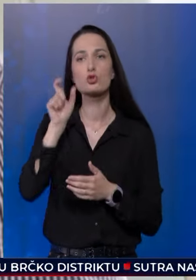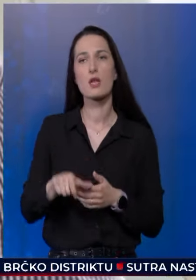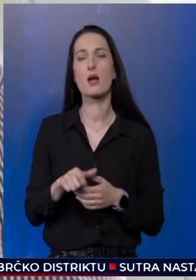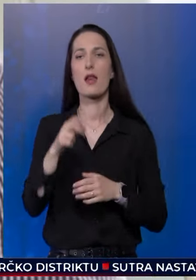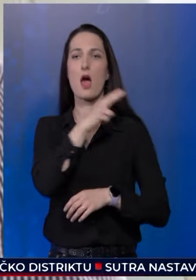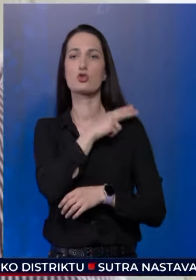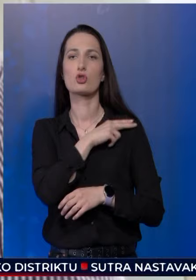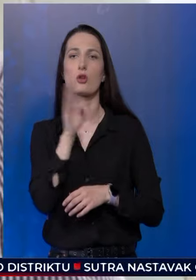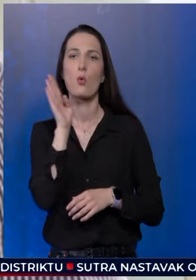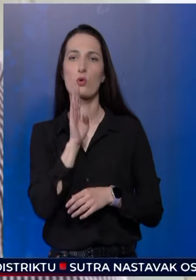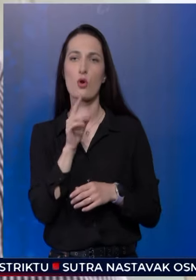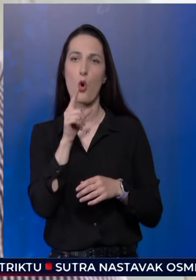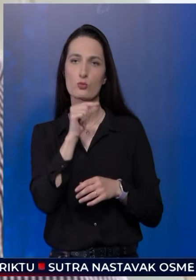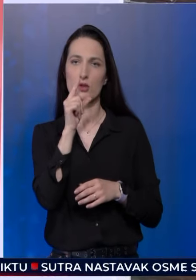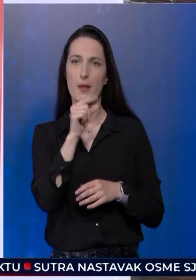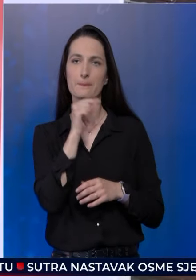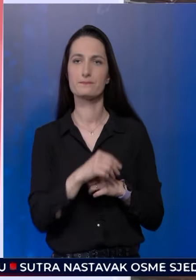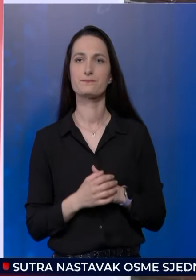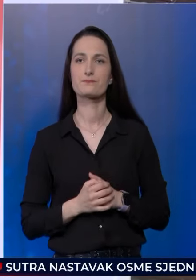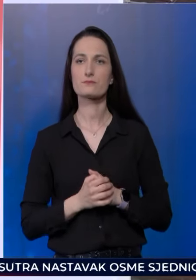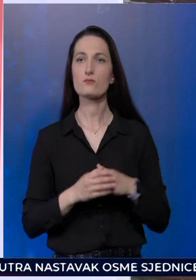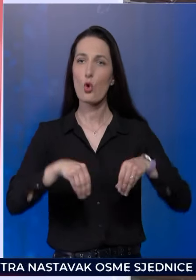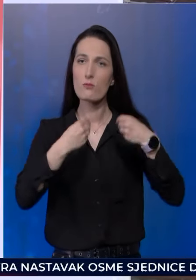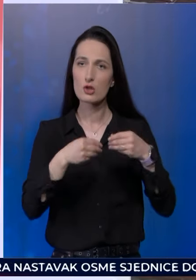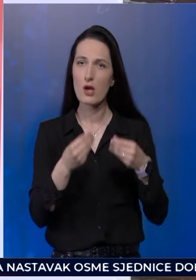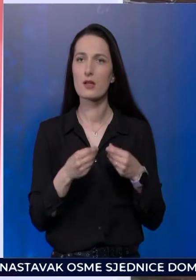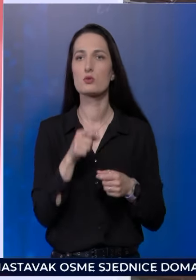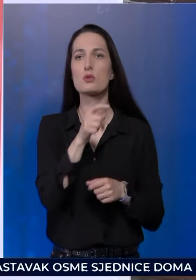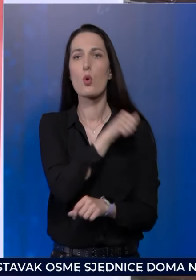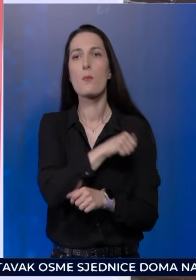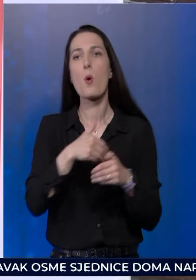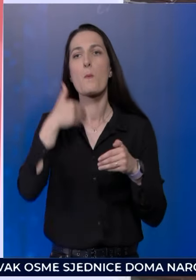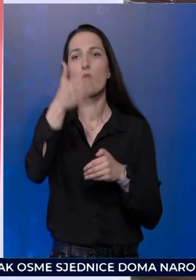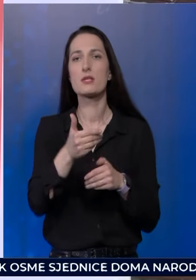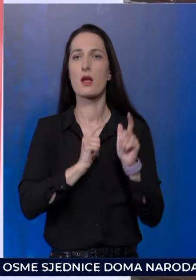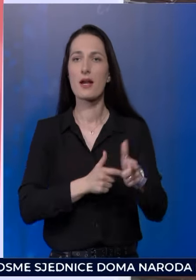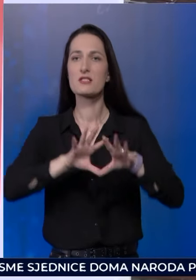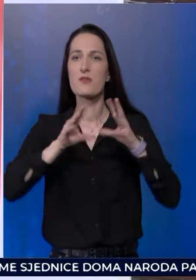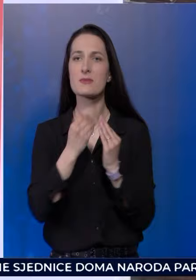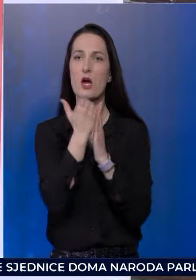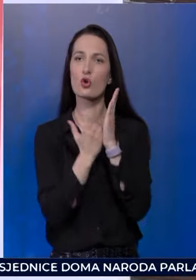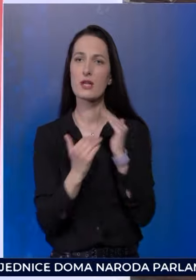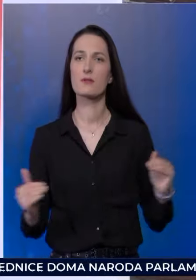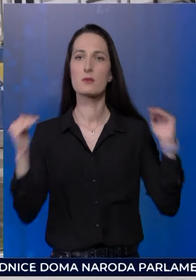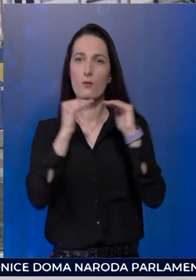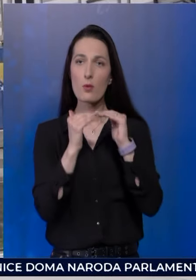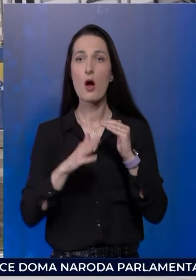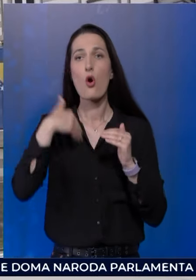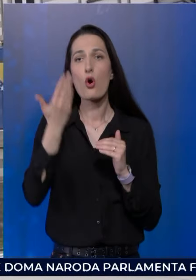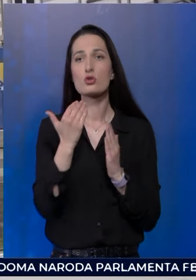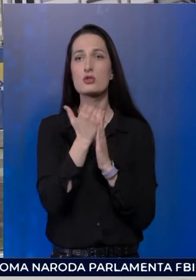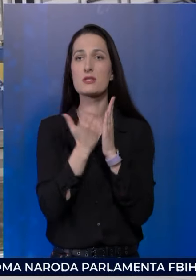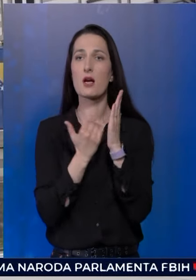Bošnjak načelnik opštine. Objašnjava da su se u godinama poslije rata na svim zakonodavnim